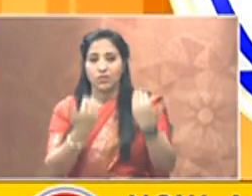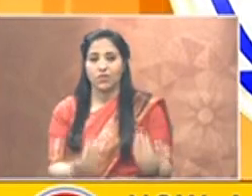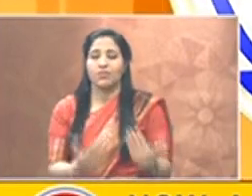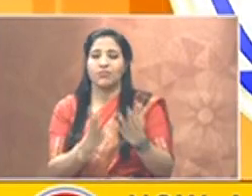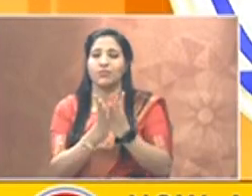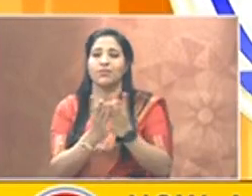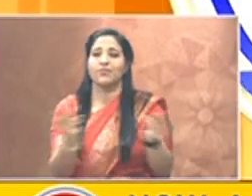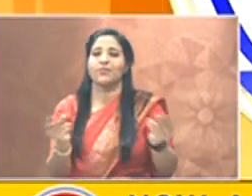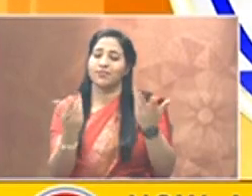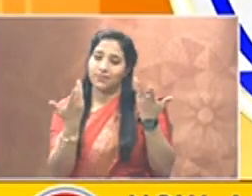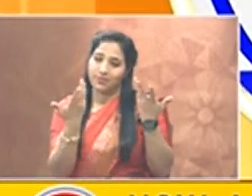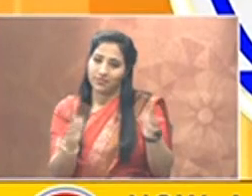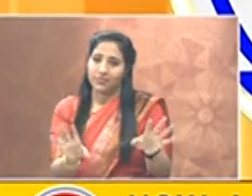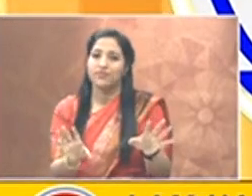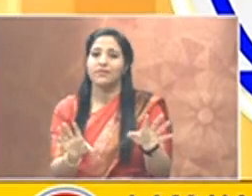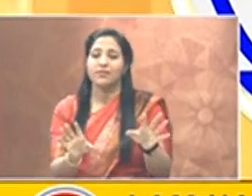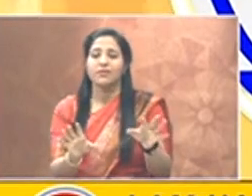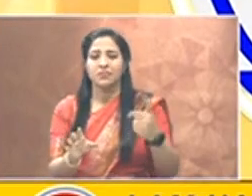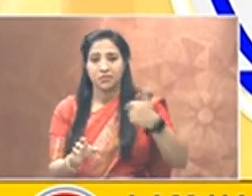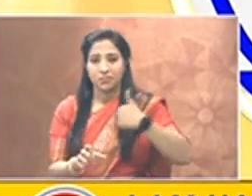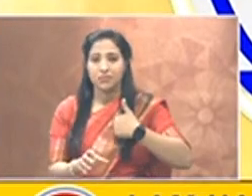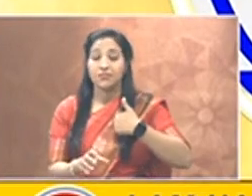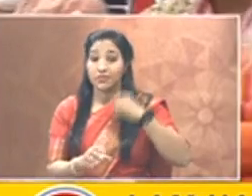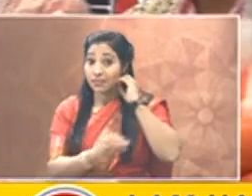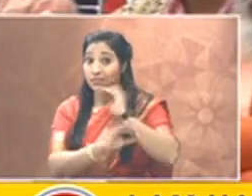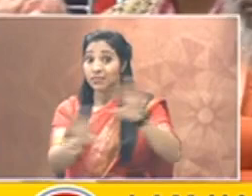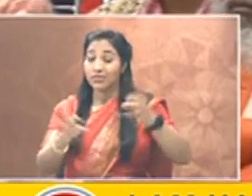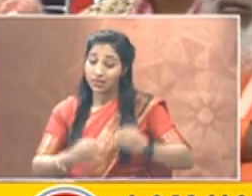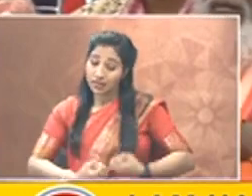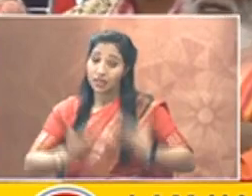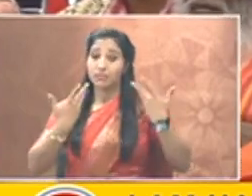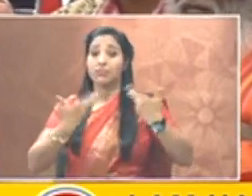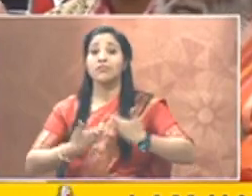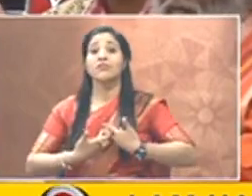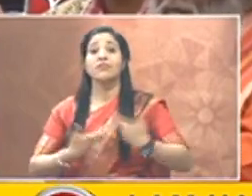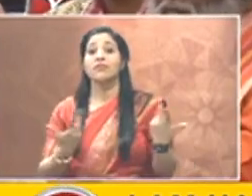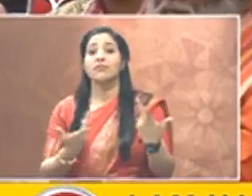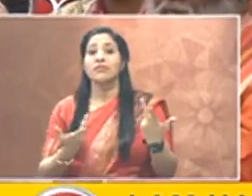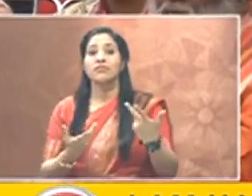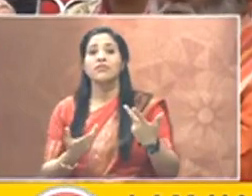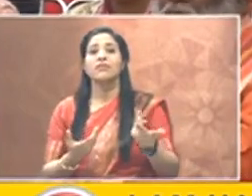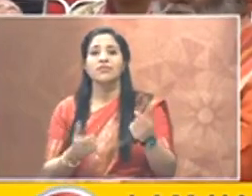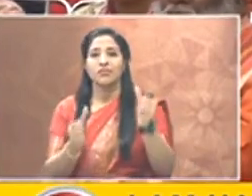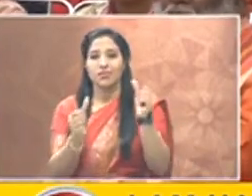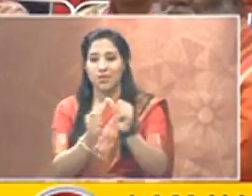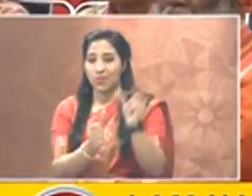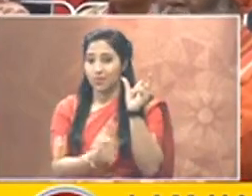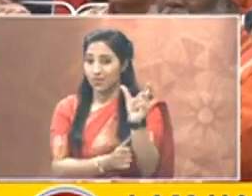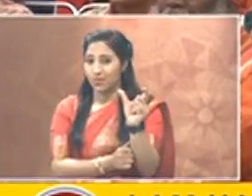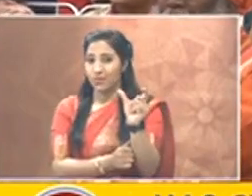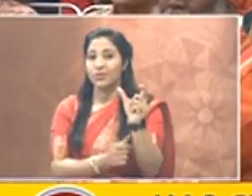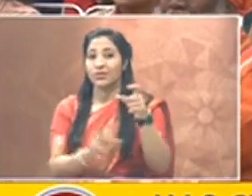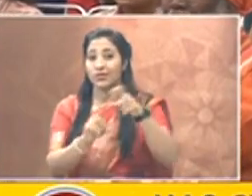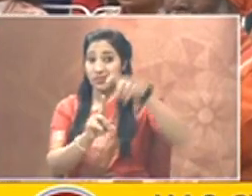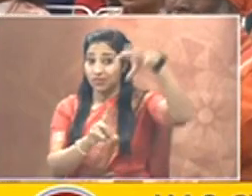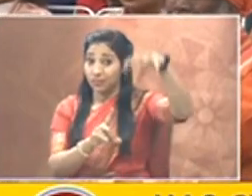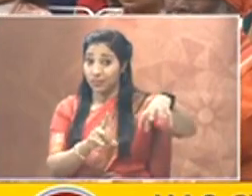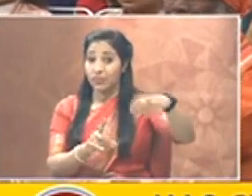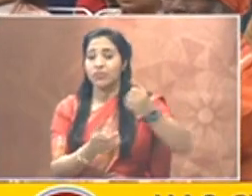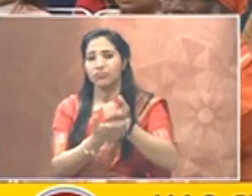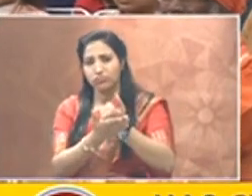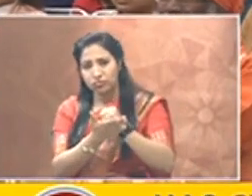समाधान खोज लिया गया है। मुझे ये बताते हुए खुशी हो रही है कि आयुष मंत्रालय ने